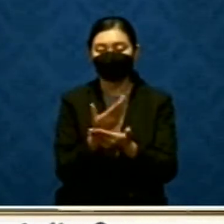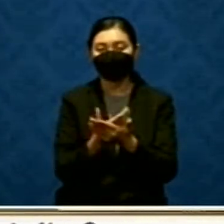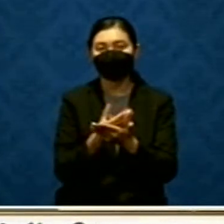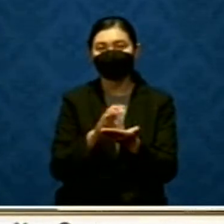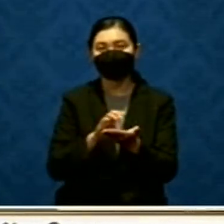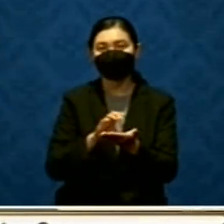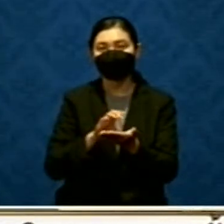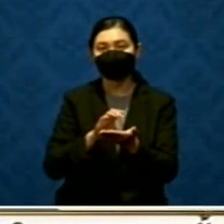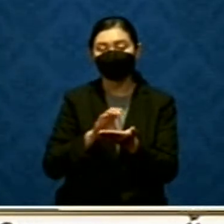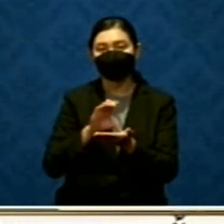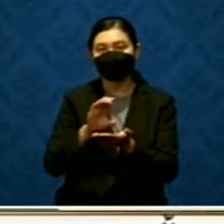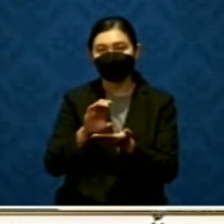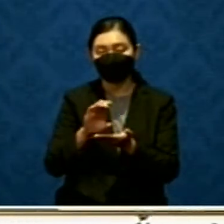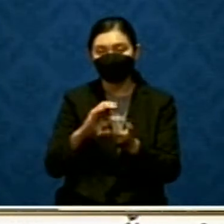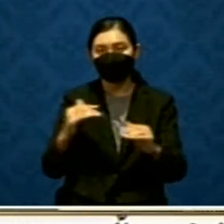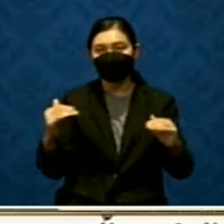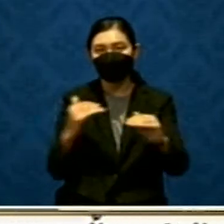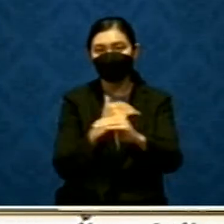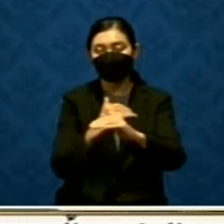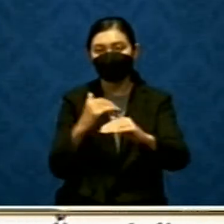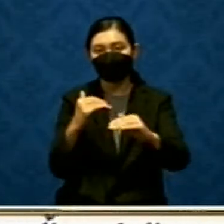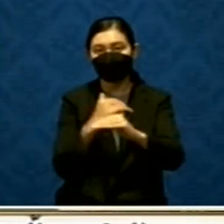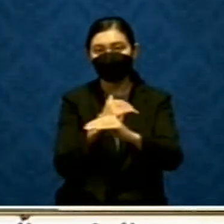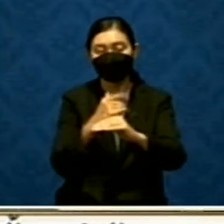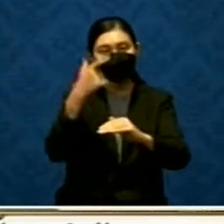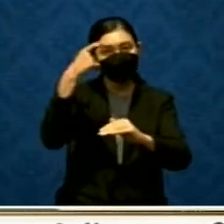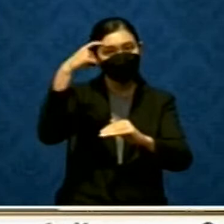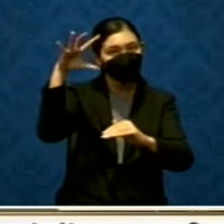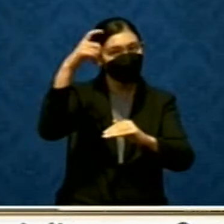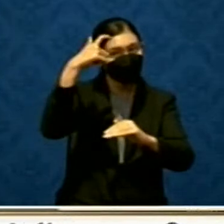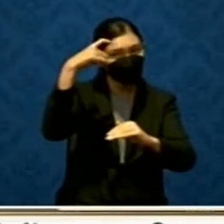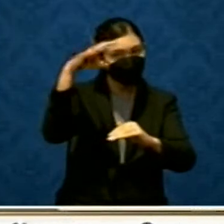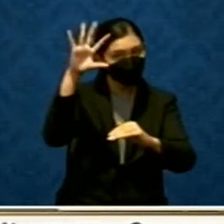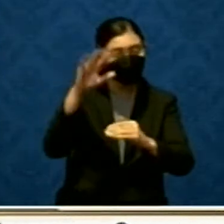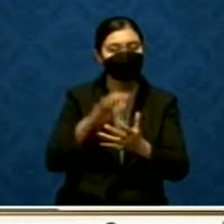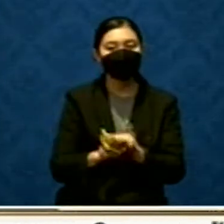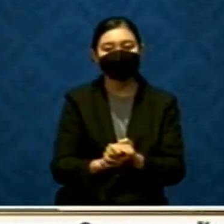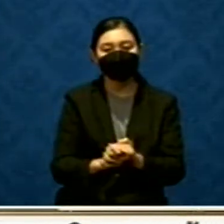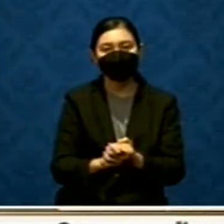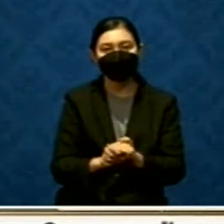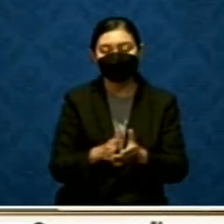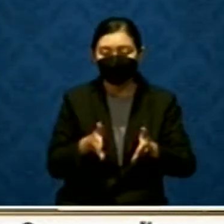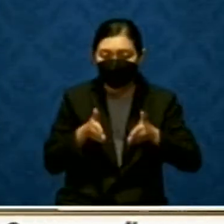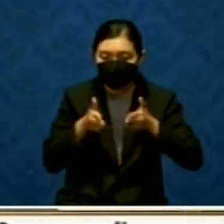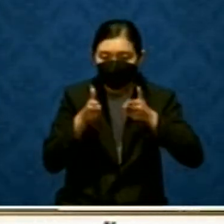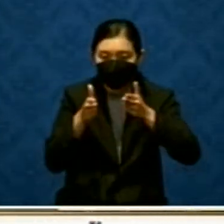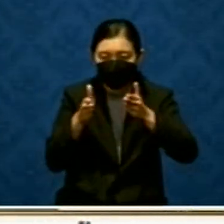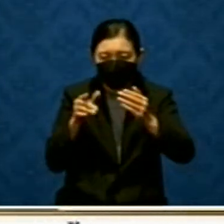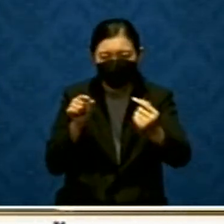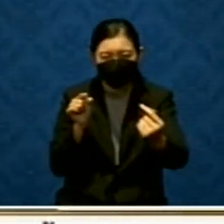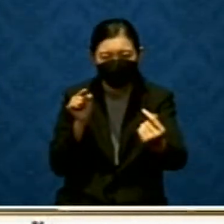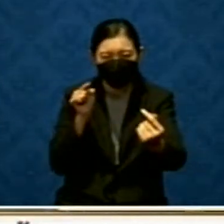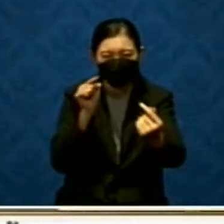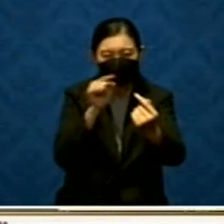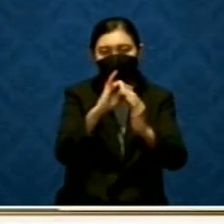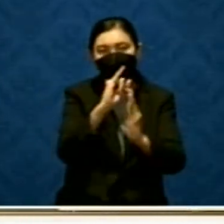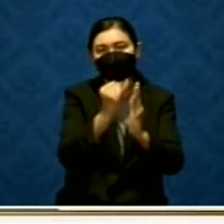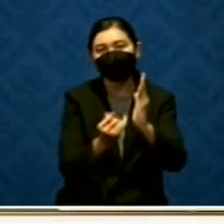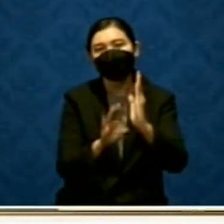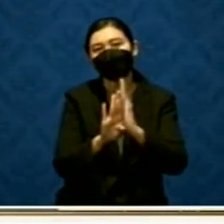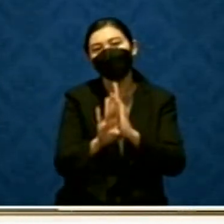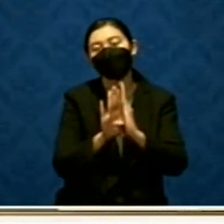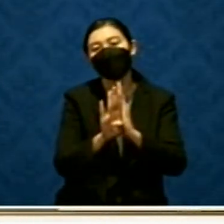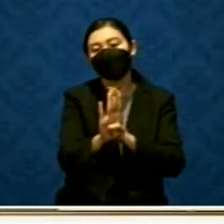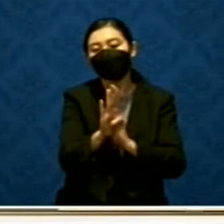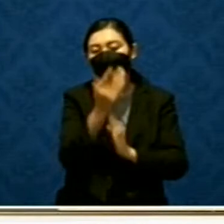กรมทางหลวงชนบทและกรมทางหลวงนะครับไปที่จังหวัดบุรีรัมย์มากผิดปกตินะครับผมต้องเรียนอ